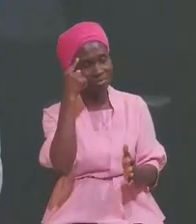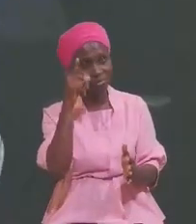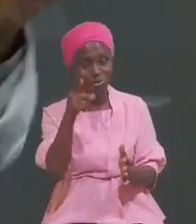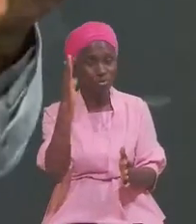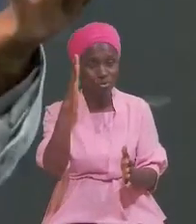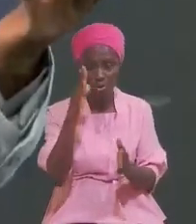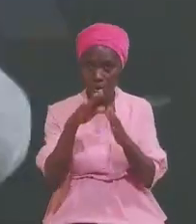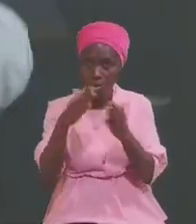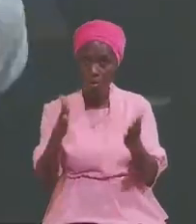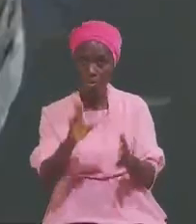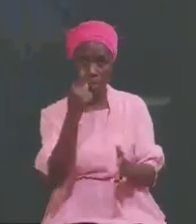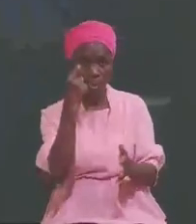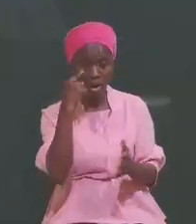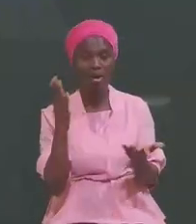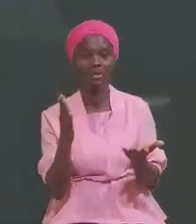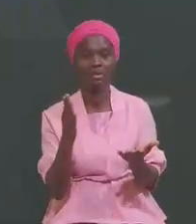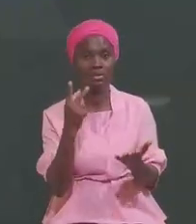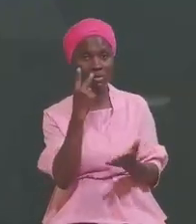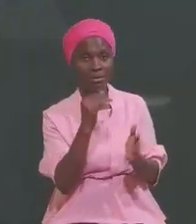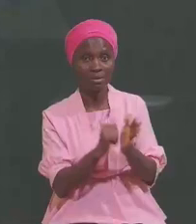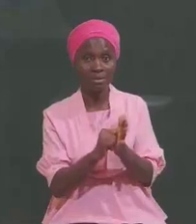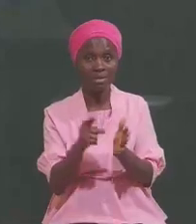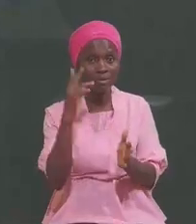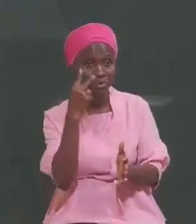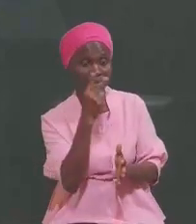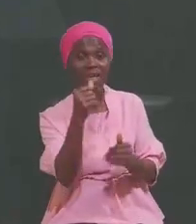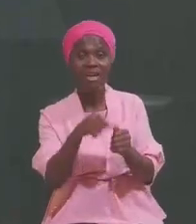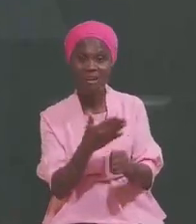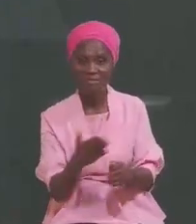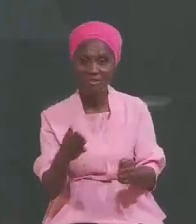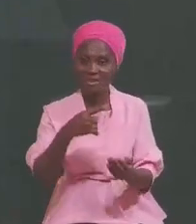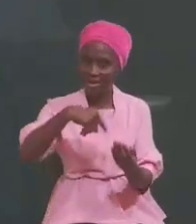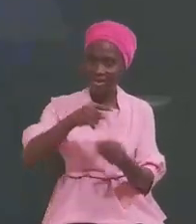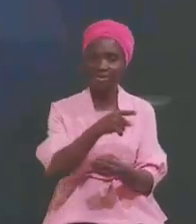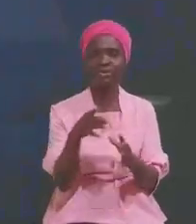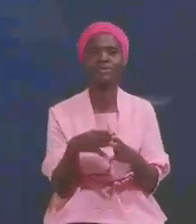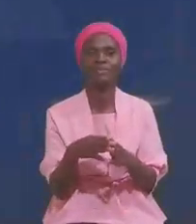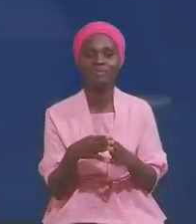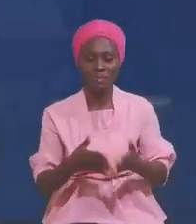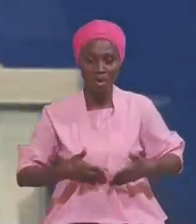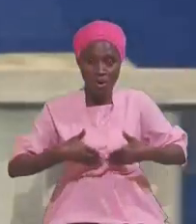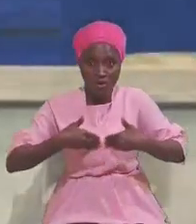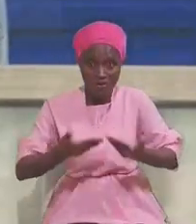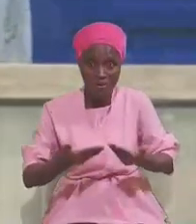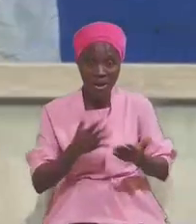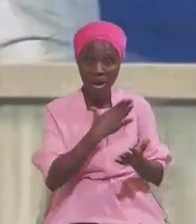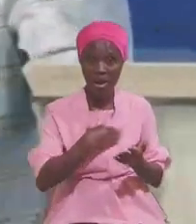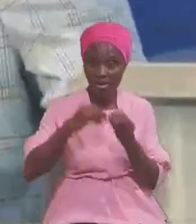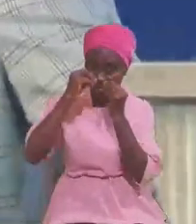yeux et voilà, vous allez tout voir clair. Confessez et abandonnez vos